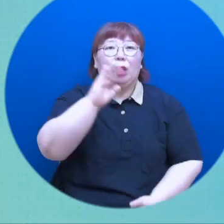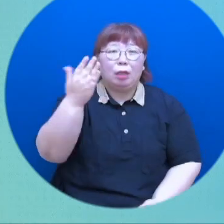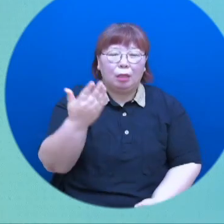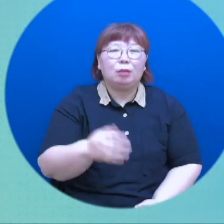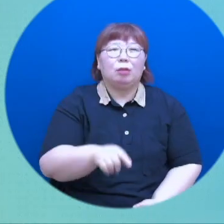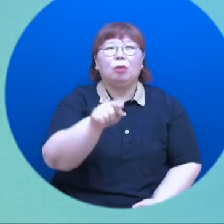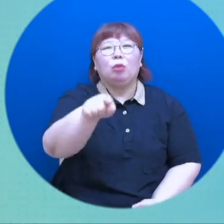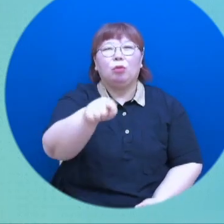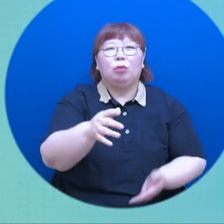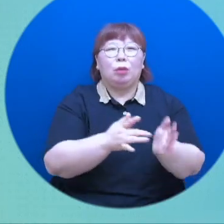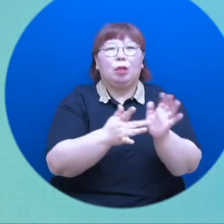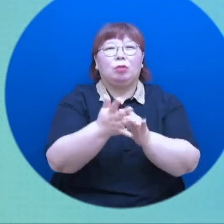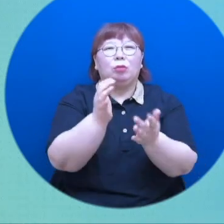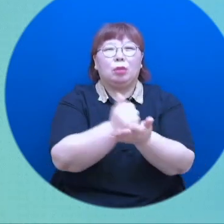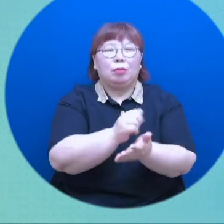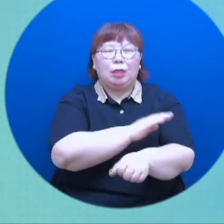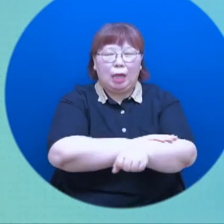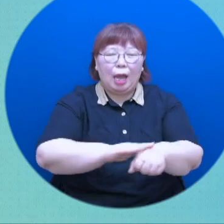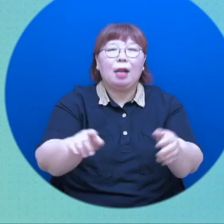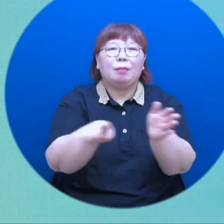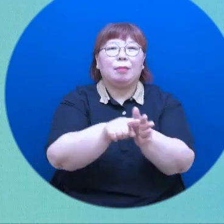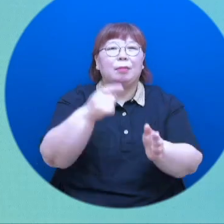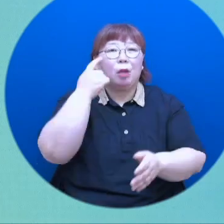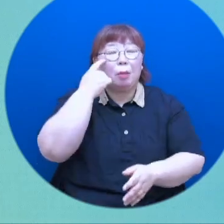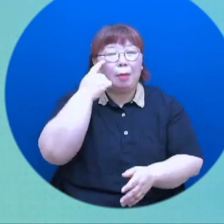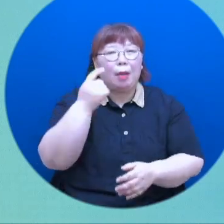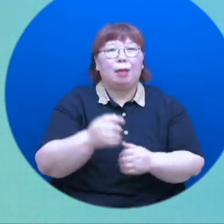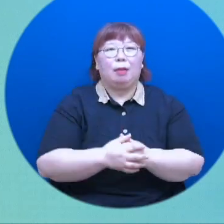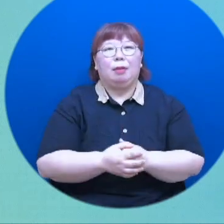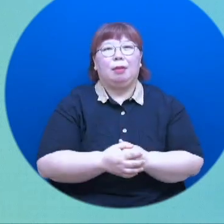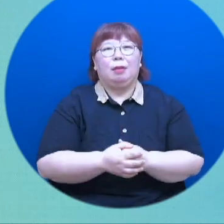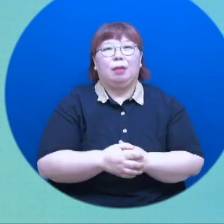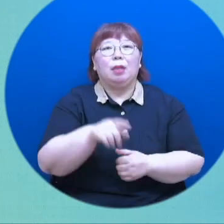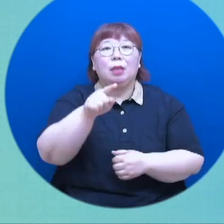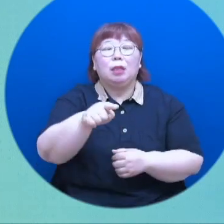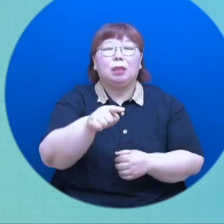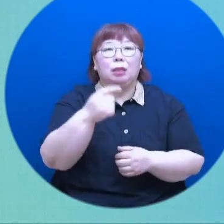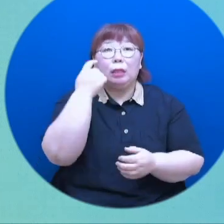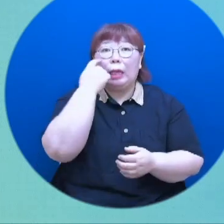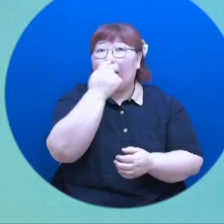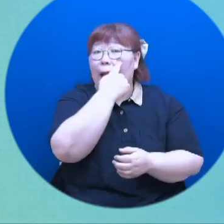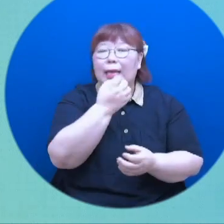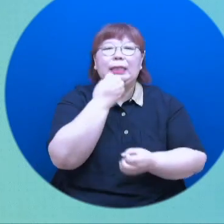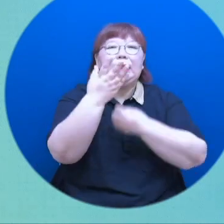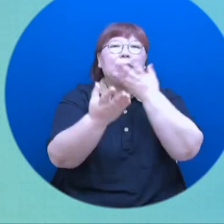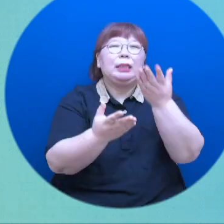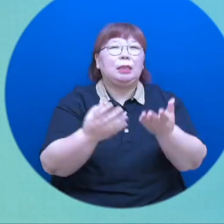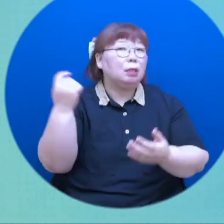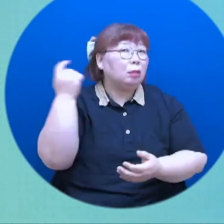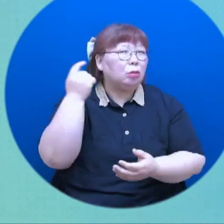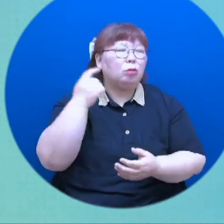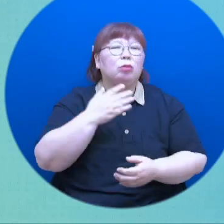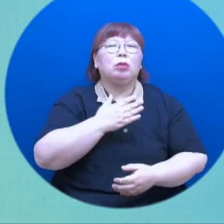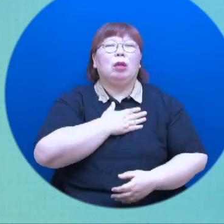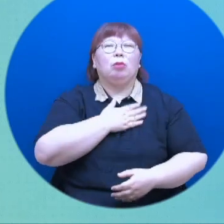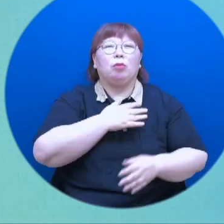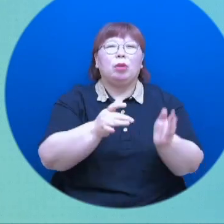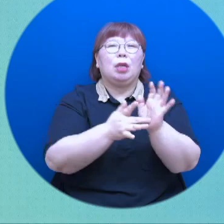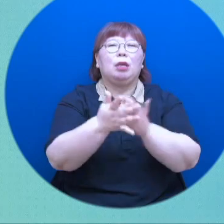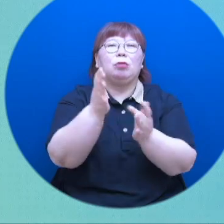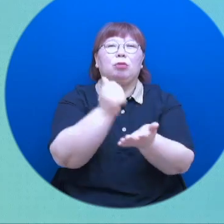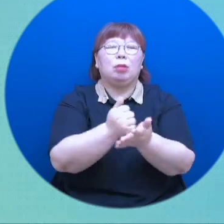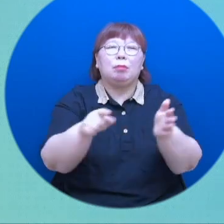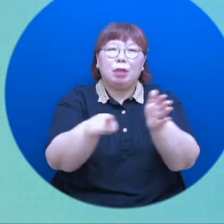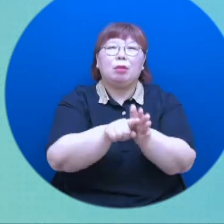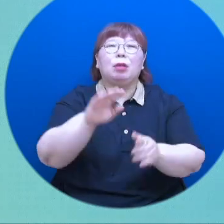믿어보게. 그 간증을 듣는 거야. 그 간증과 함께 나도 예수님을 믿어야 되겠다는 마음을 가지고